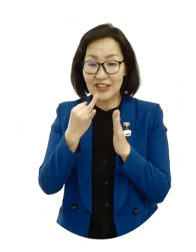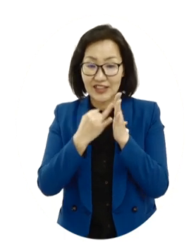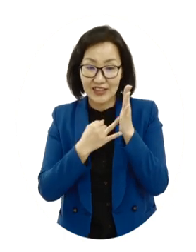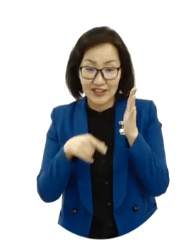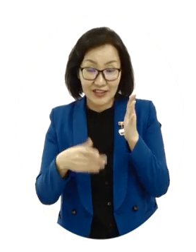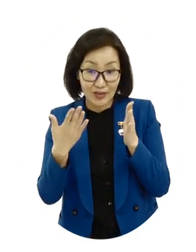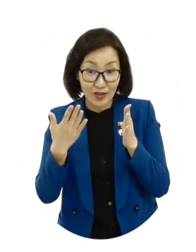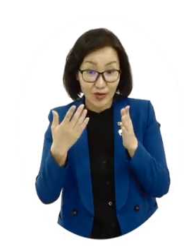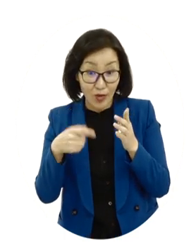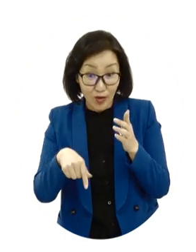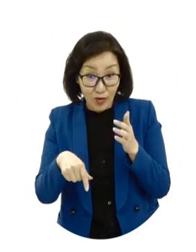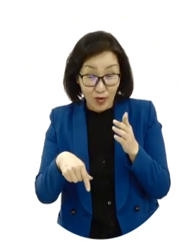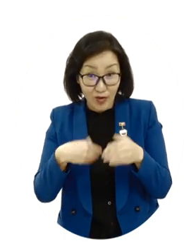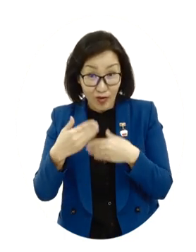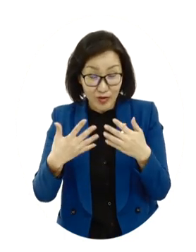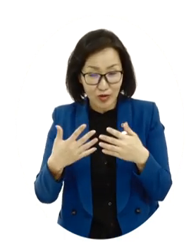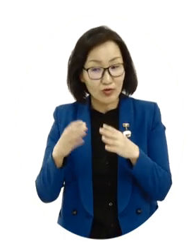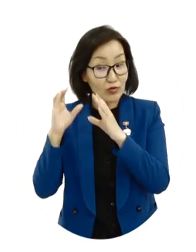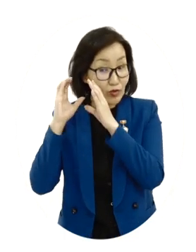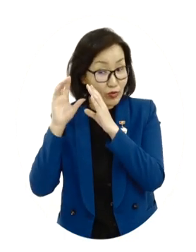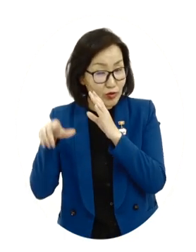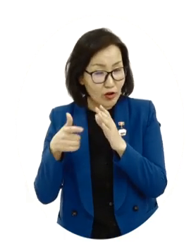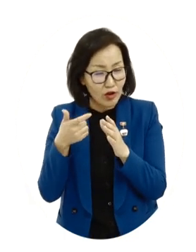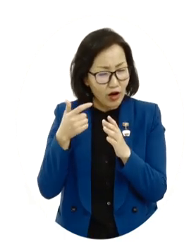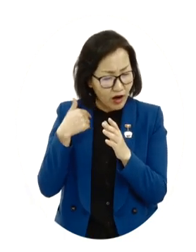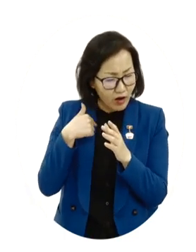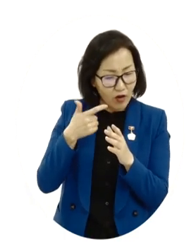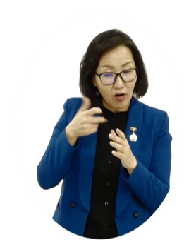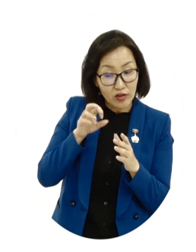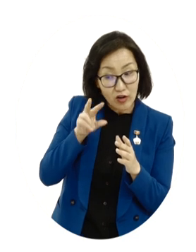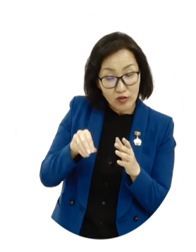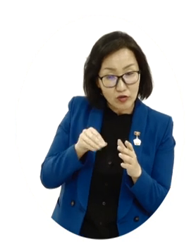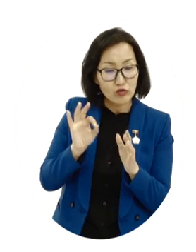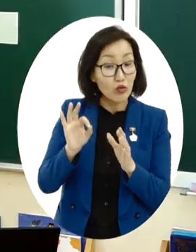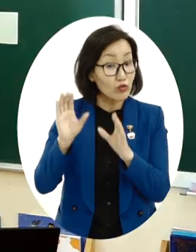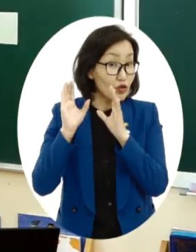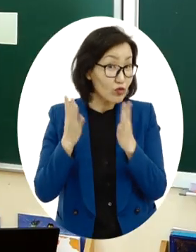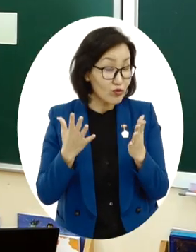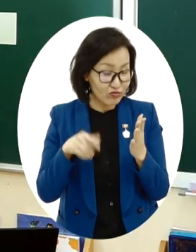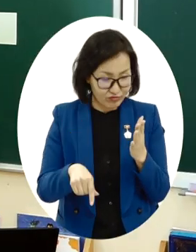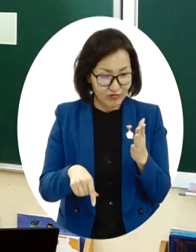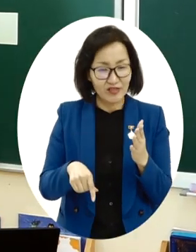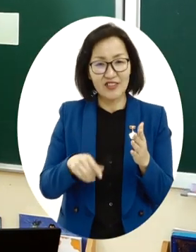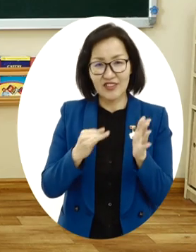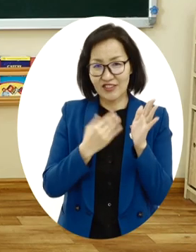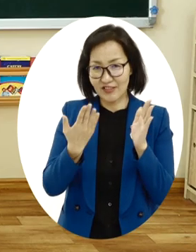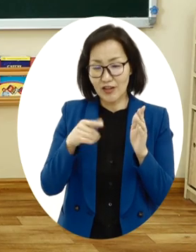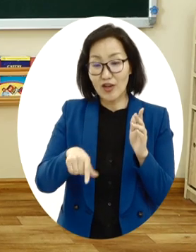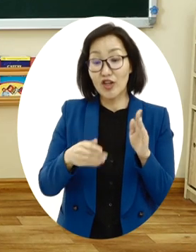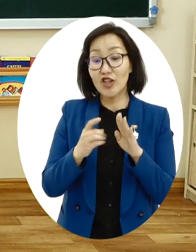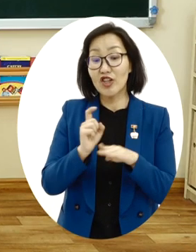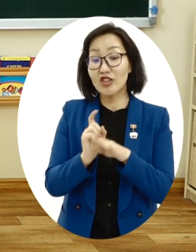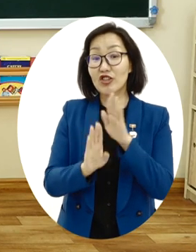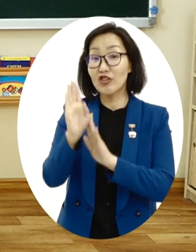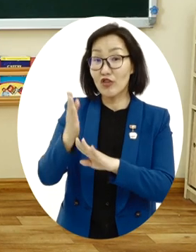үедээ сонссон зүйлийн голыг олж зөв сонссон гэдгээ илэрхийлэх. Тэгэхээр хичээл эхлэхээ өмнөх